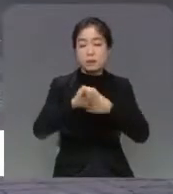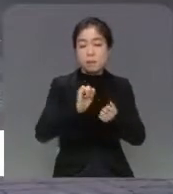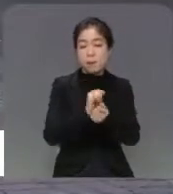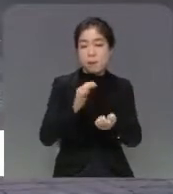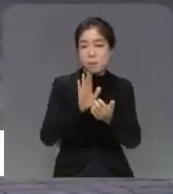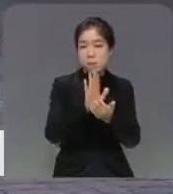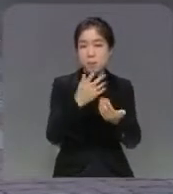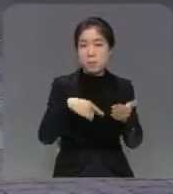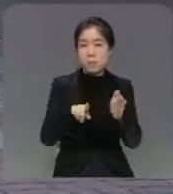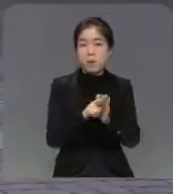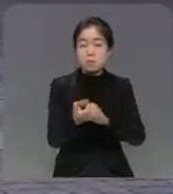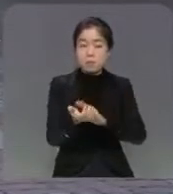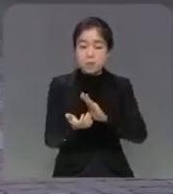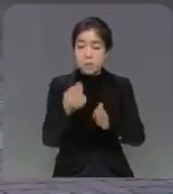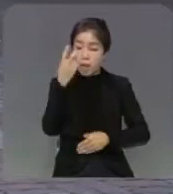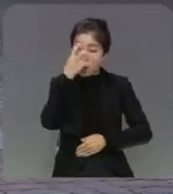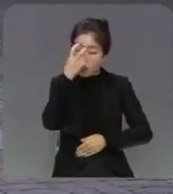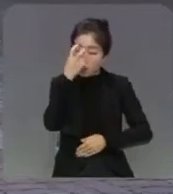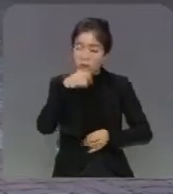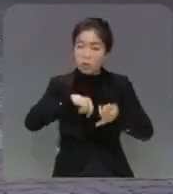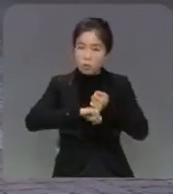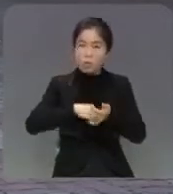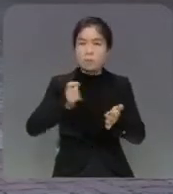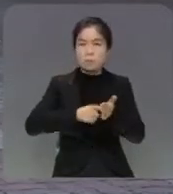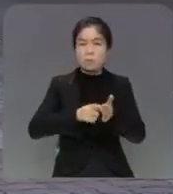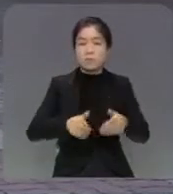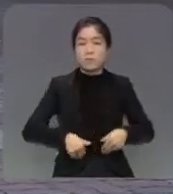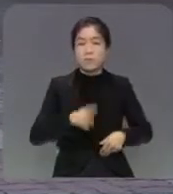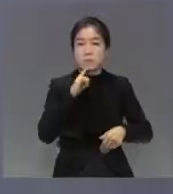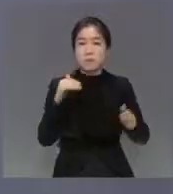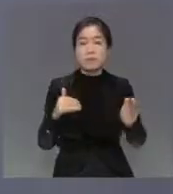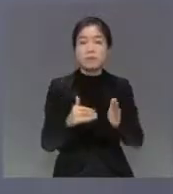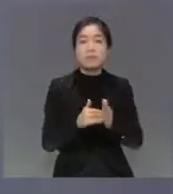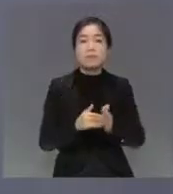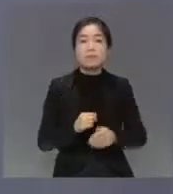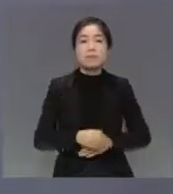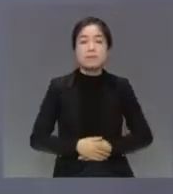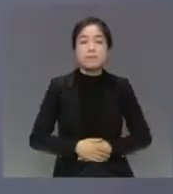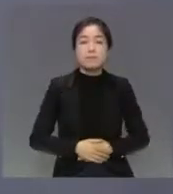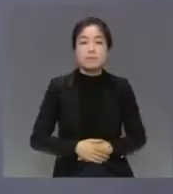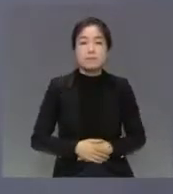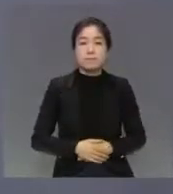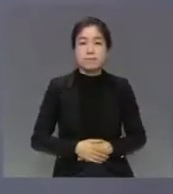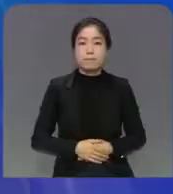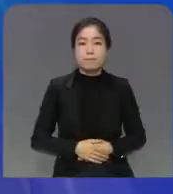차단을 위해 선제적 진단 검사가 시급하다는 지적입니다. KBS 뉴스 최송현입니다.